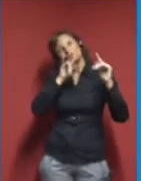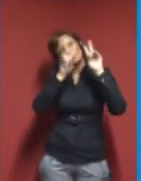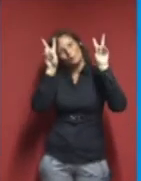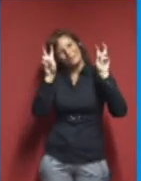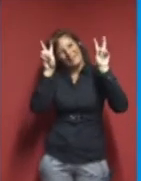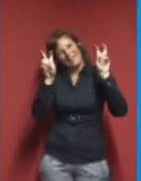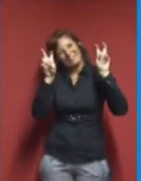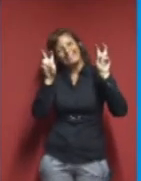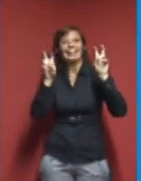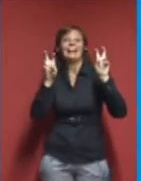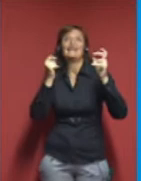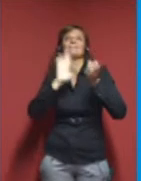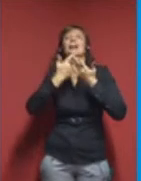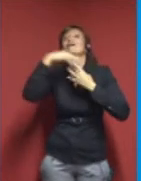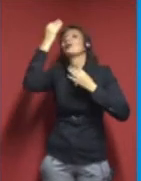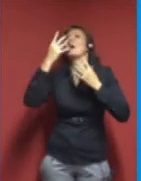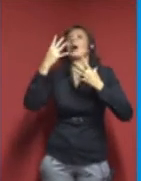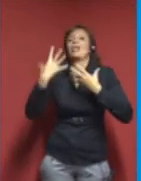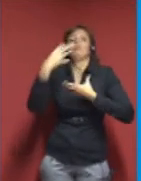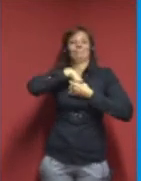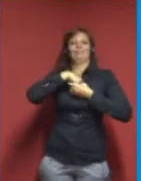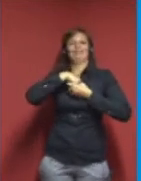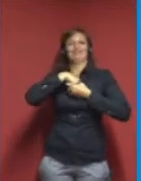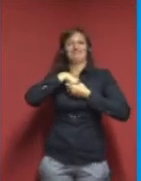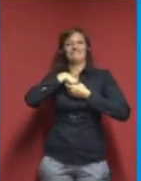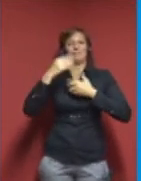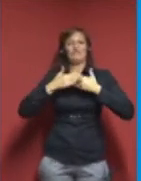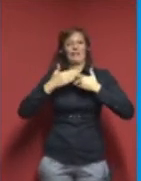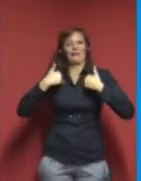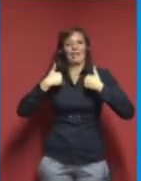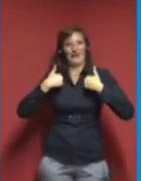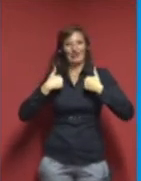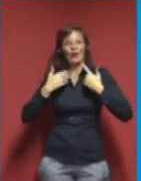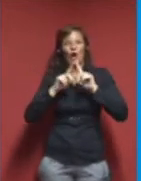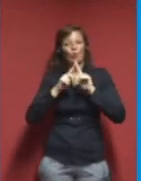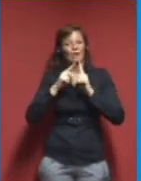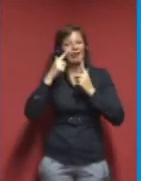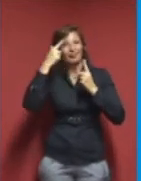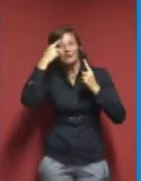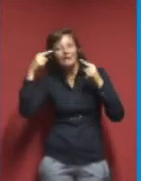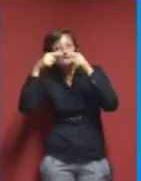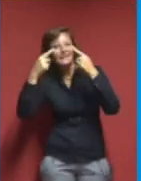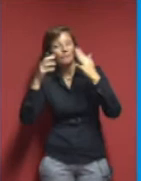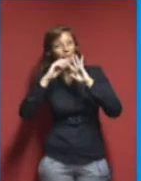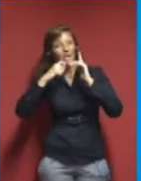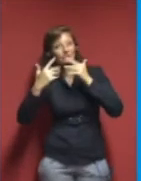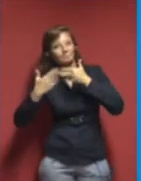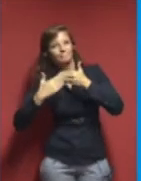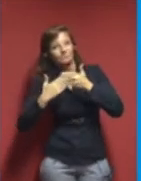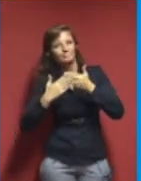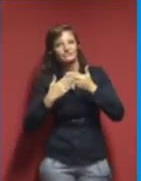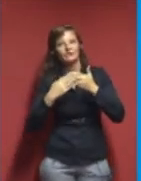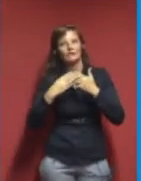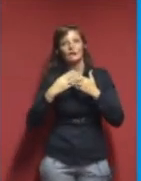come uno di noi, diciamo, perché è molto vicino a noi a livello intellettuale e personale. È Mitoran,